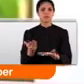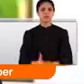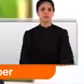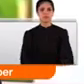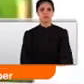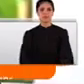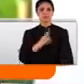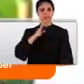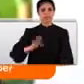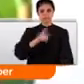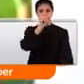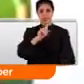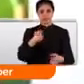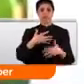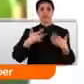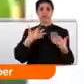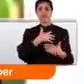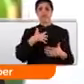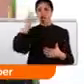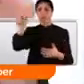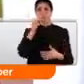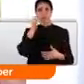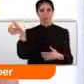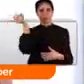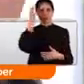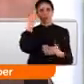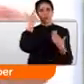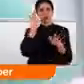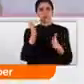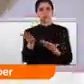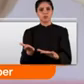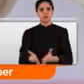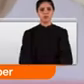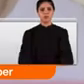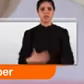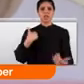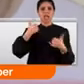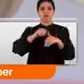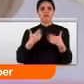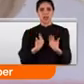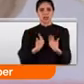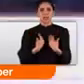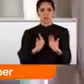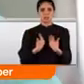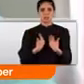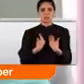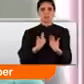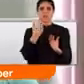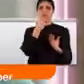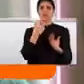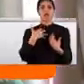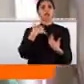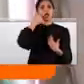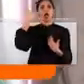Neredesin? Kızının bulunduğuna sevinen anne aldığı haber karşısında şaşkındı. Evlendim ben anne, ben evlendim. 2 yıldır niye